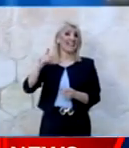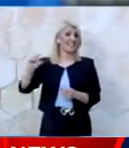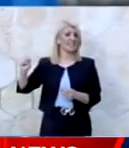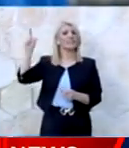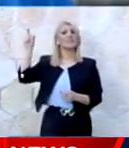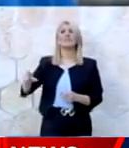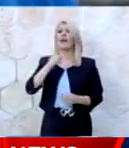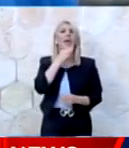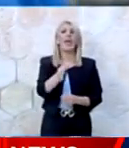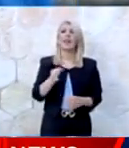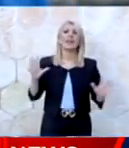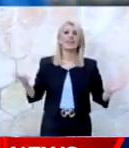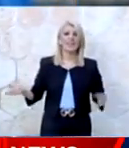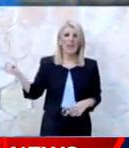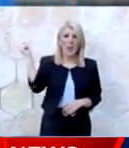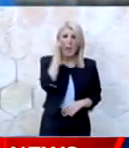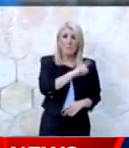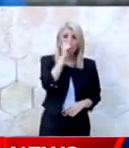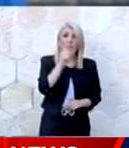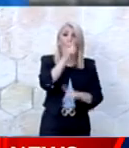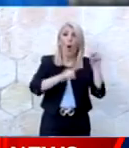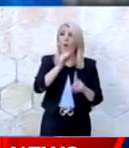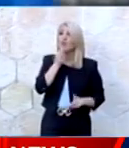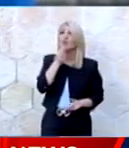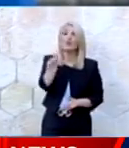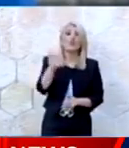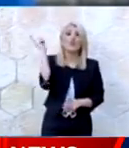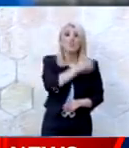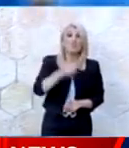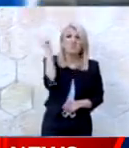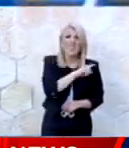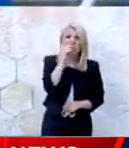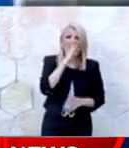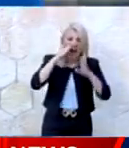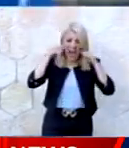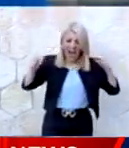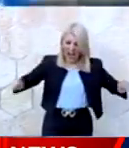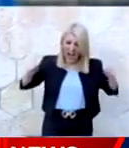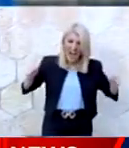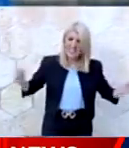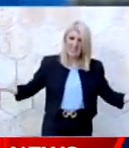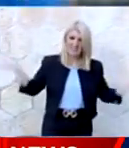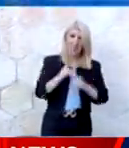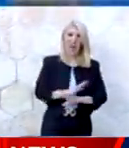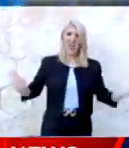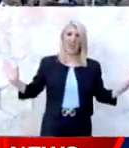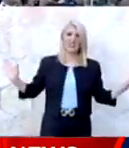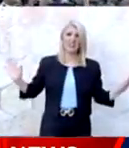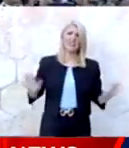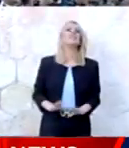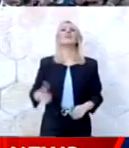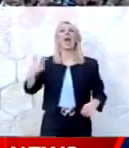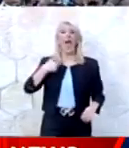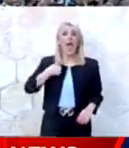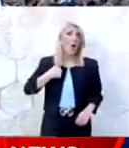υποσχέσεις, αλλά για λόγια λίγα και καλά που αποτυπώνονται σε πράξεις. Από εμένα ψέματα δεν πρόκειται να ακούσετε.